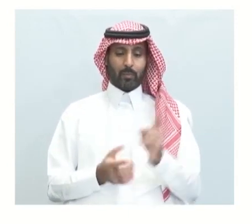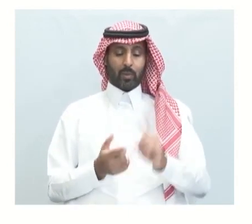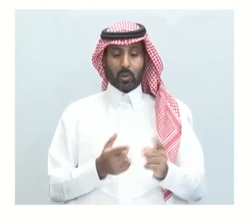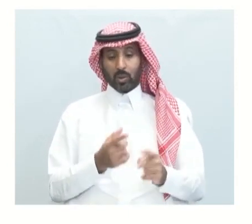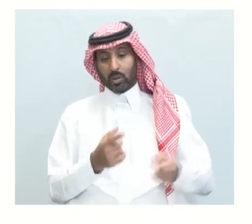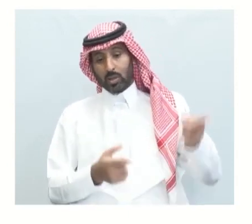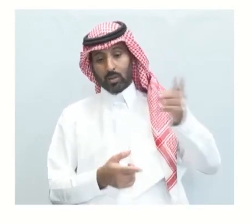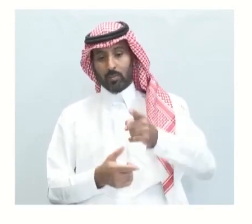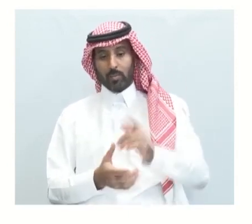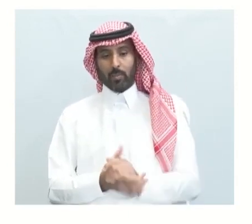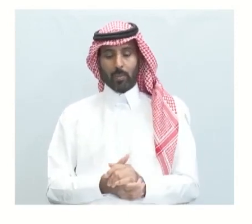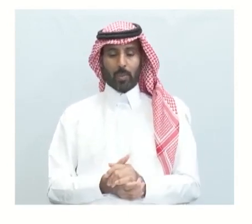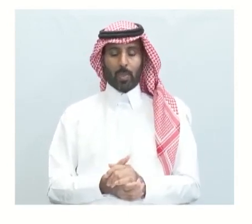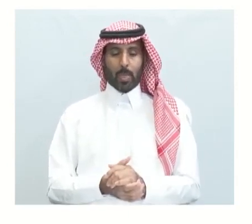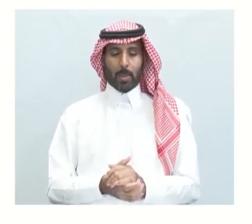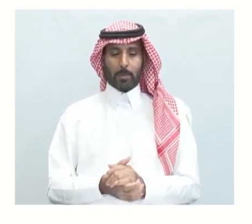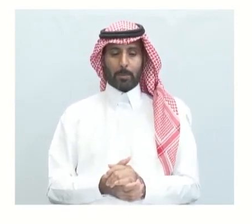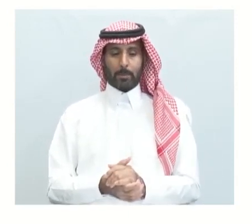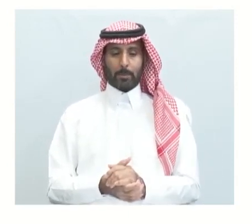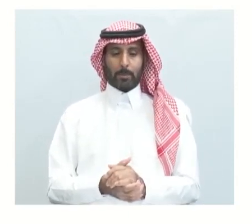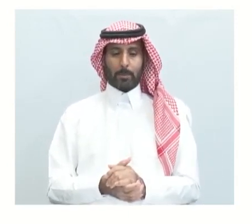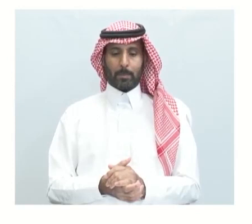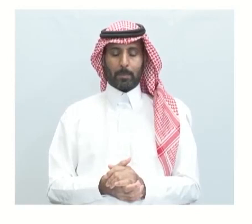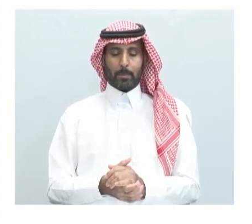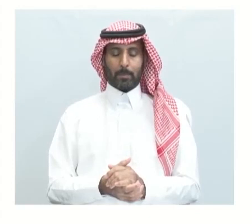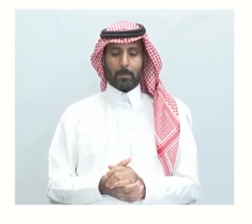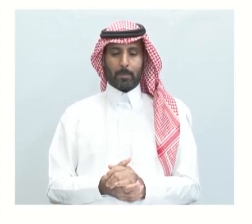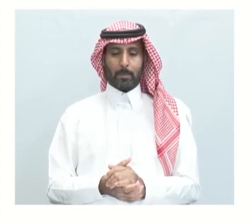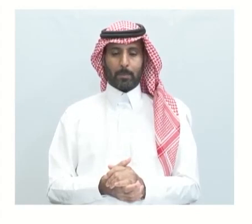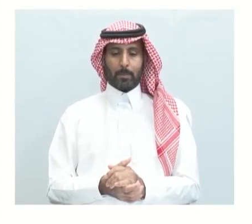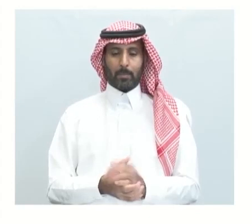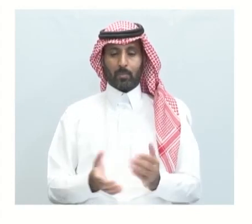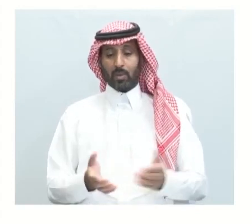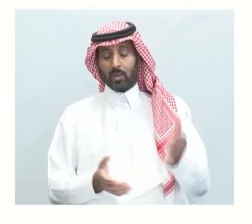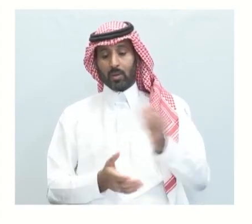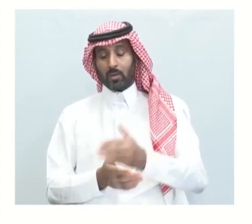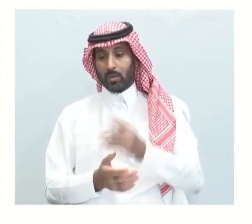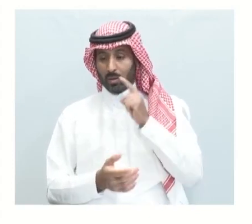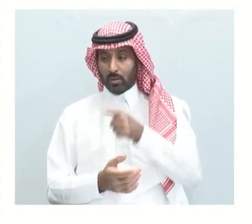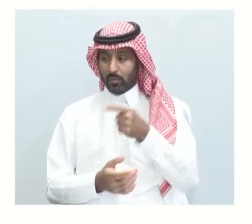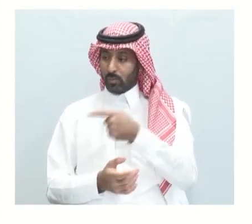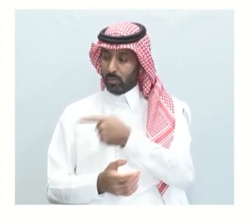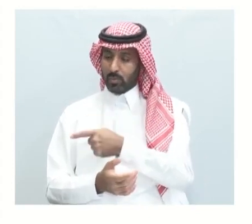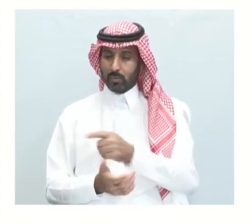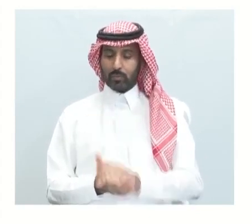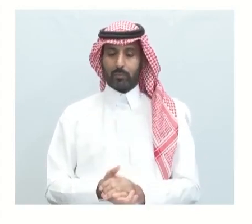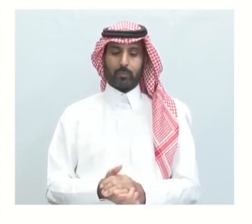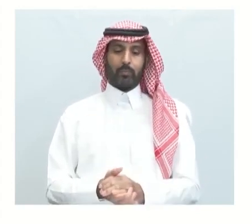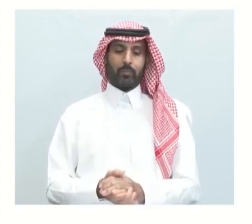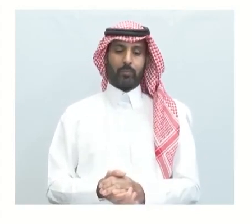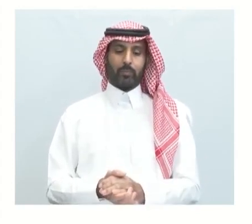العقده التاليه نصل الى بيانات 42 ياتينا العنوان ثلاثين يربطنا ومؤشر للعقده التاليه